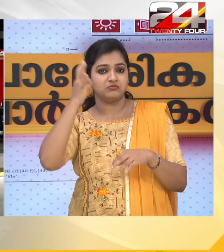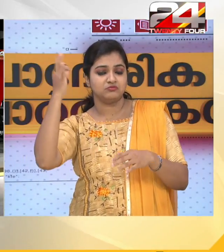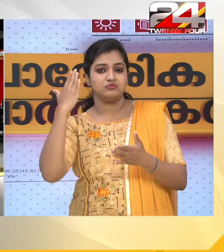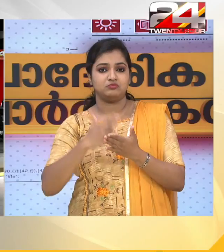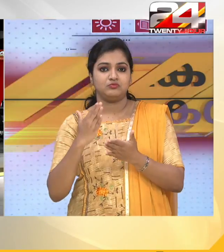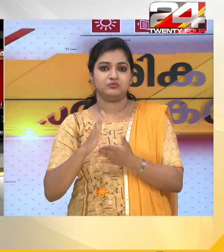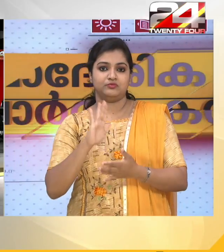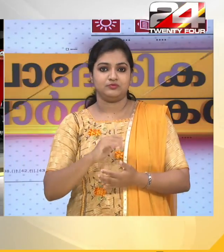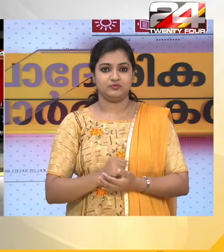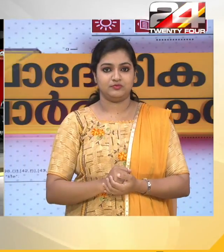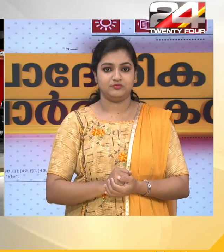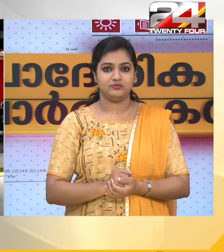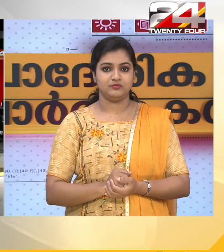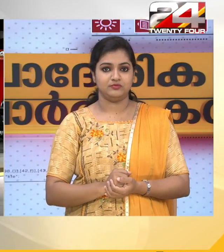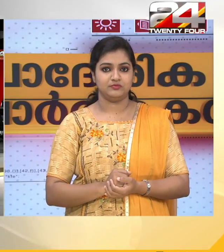24 എക്സ്ക്ലൂസീവ്.